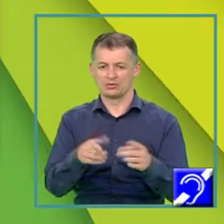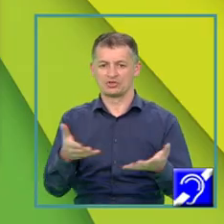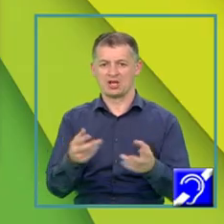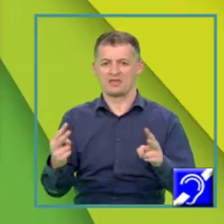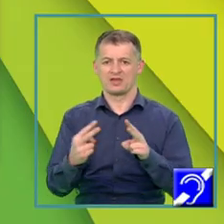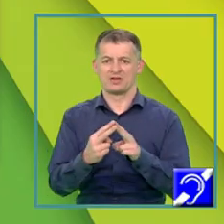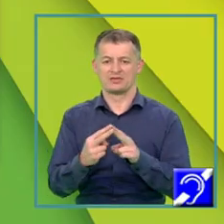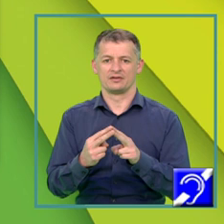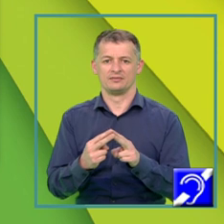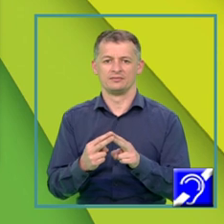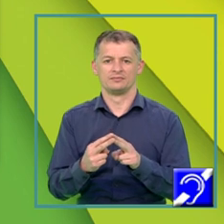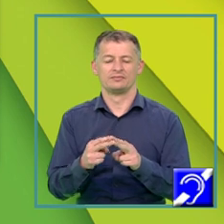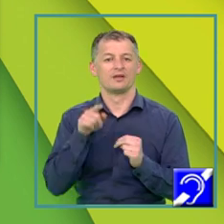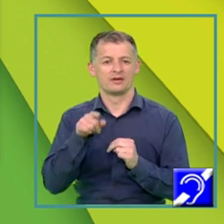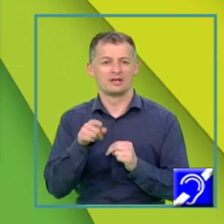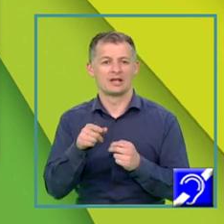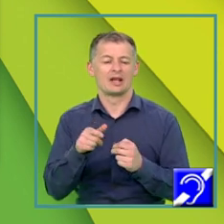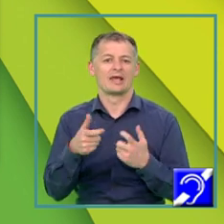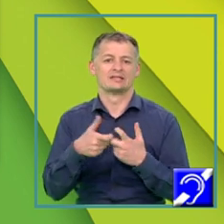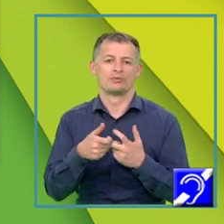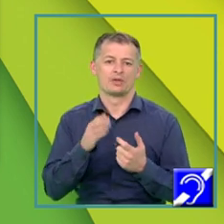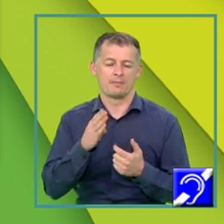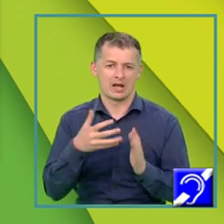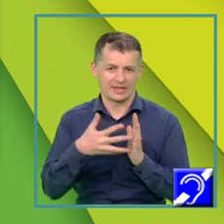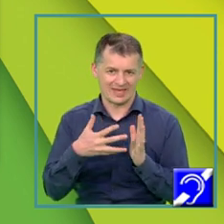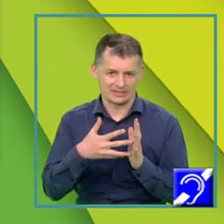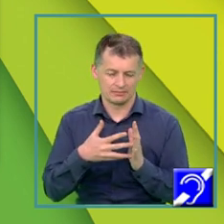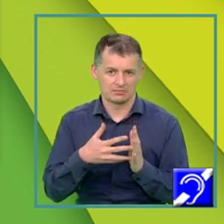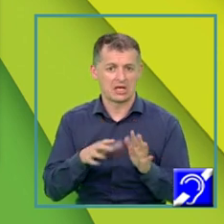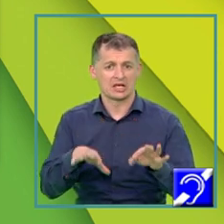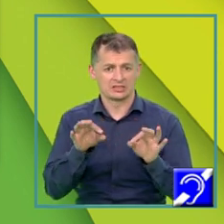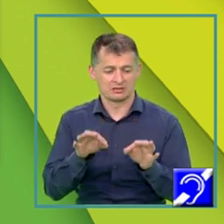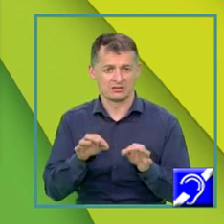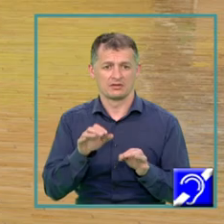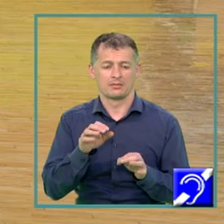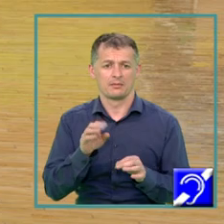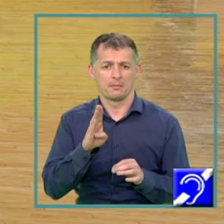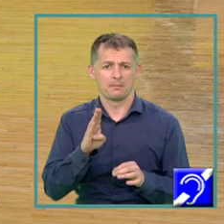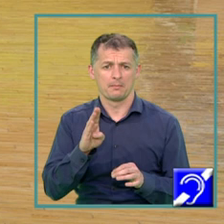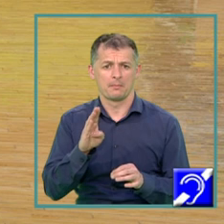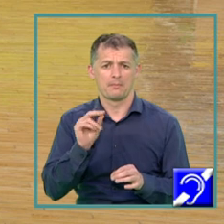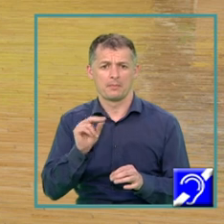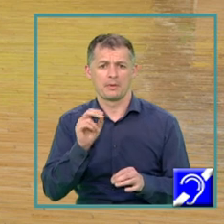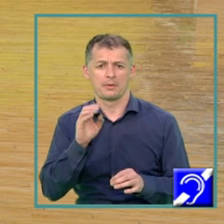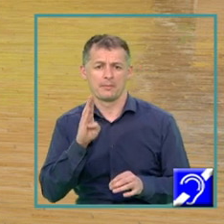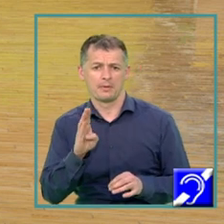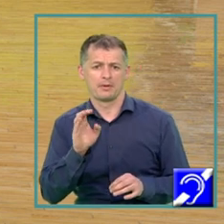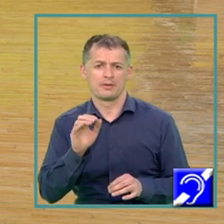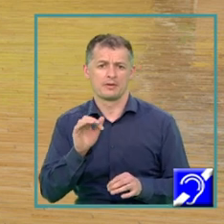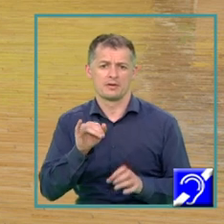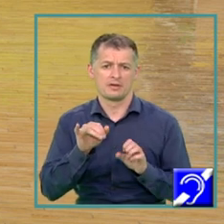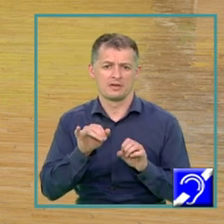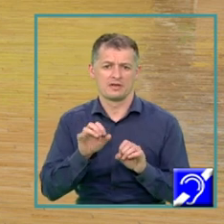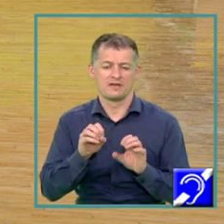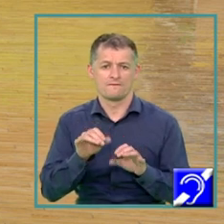în cadrul subiectelor de bacalaureat pe care le găsiți pe saitul pe baie info.ro@my-money-invest.eu